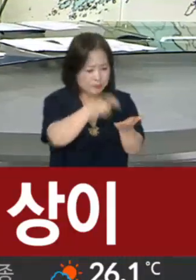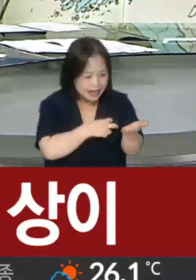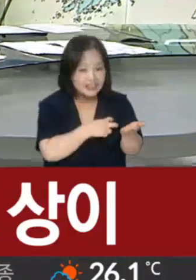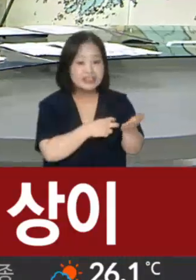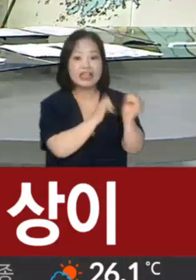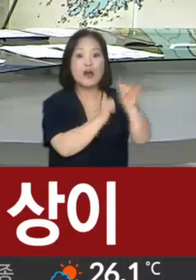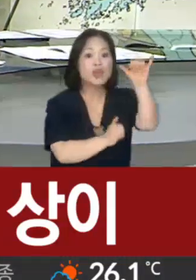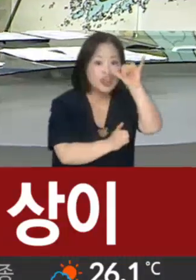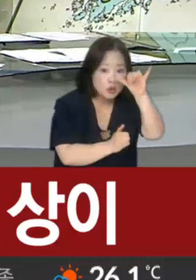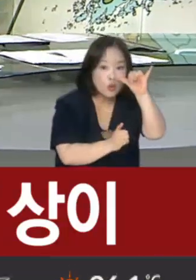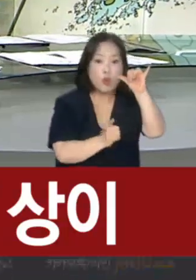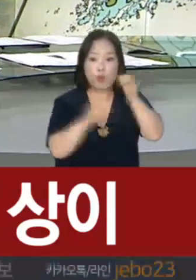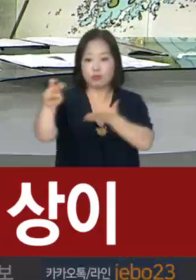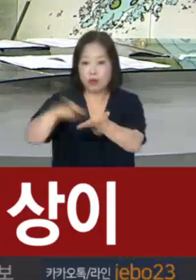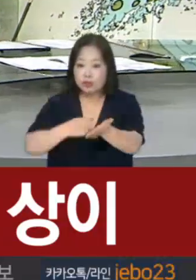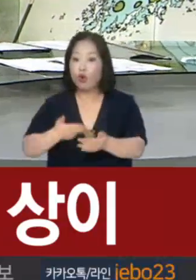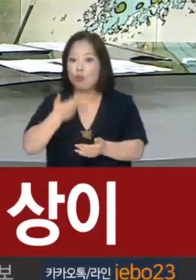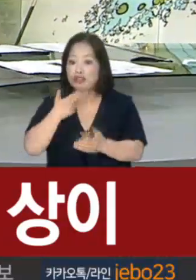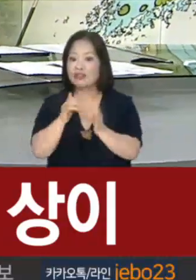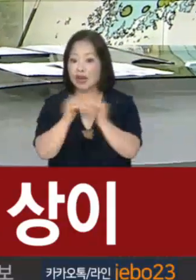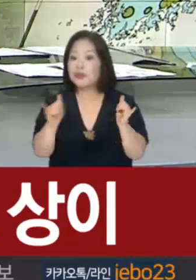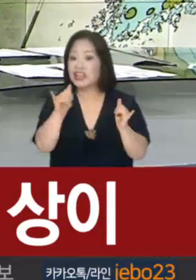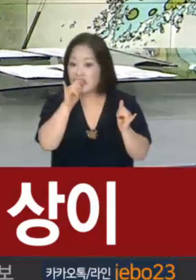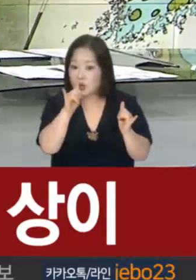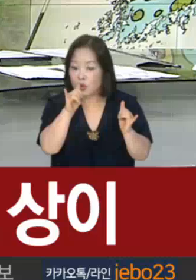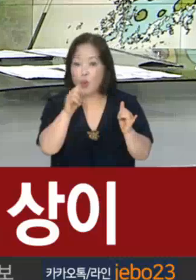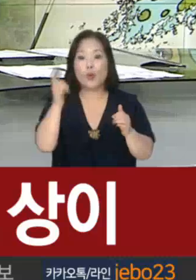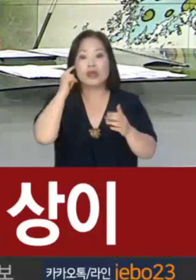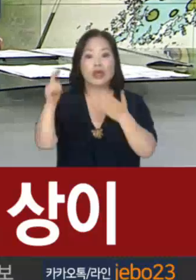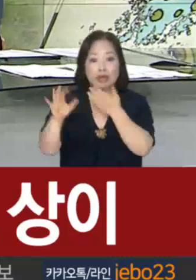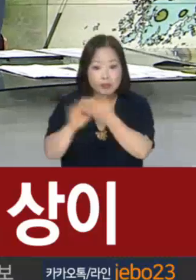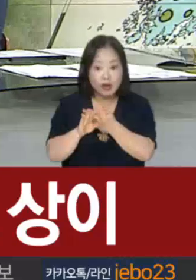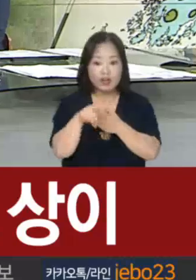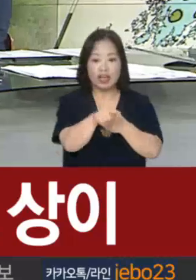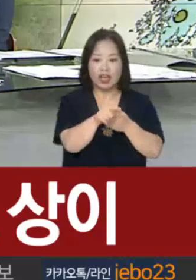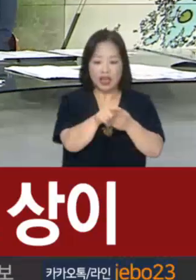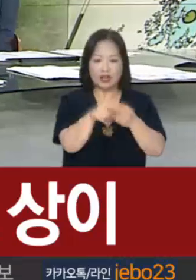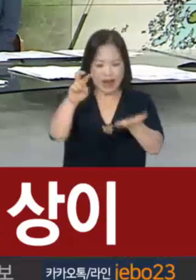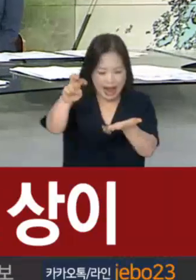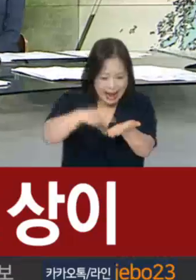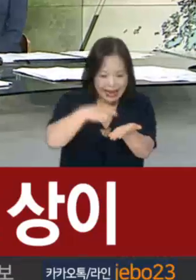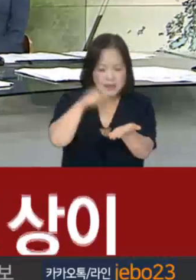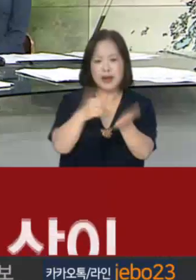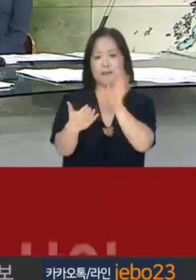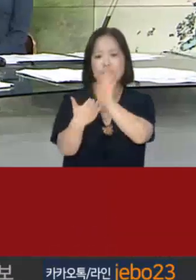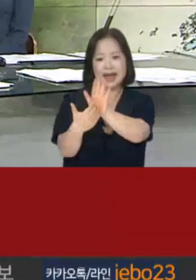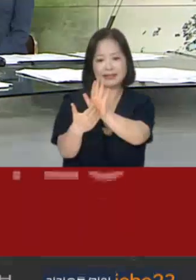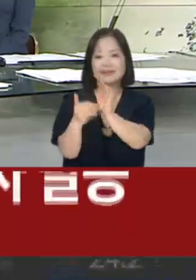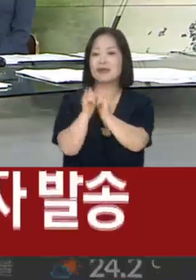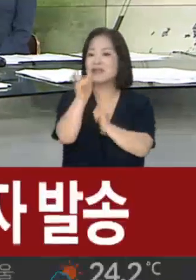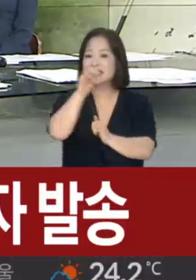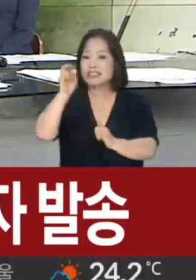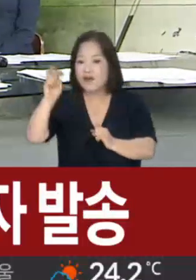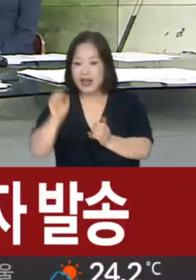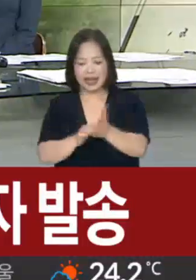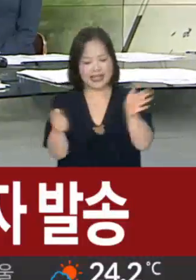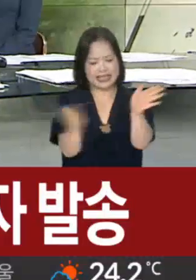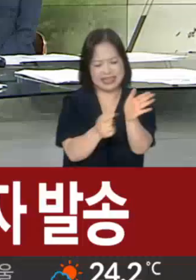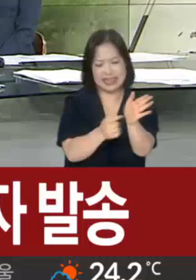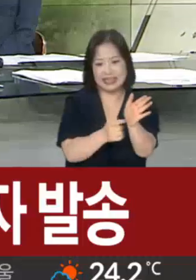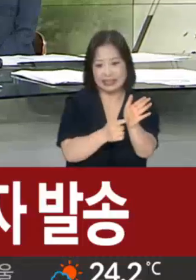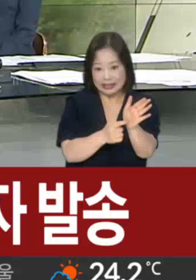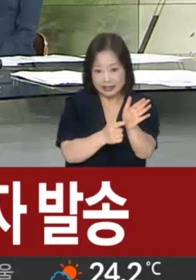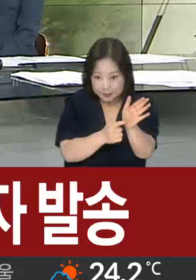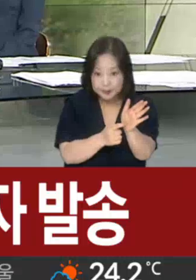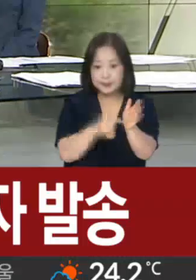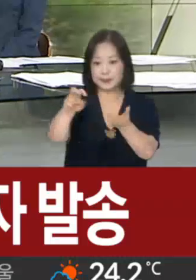분도 계실 텐데 네네. 안 받은 분들은 핸드폰 설정을 꺼놓은 분들일 수가 있겠네요. 네, 그렇습니다. 지금 예. 뭐 긴급에 해당되는 문자였기